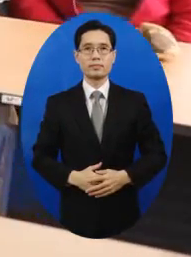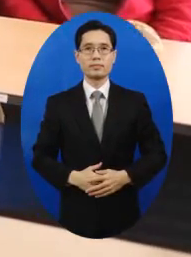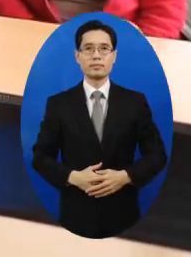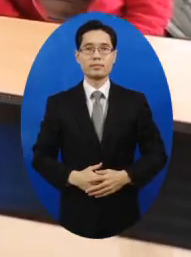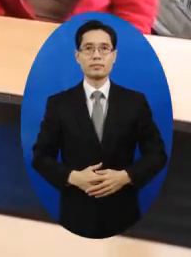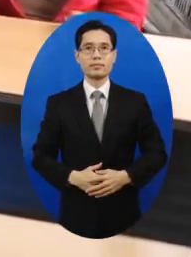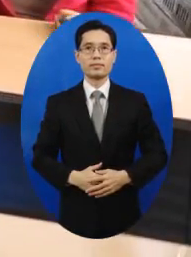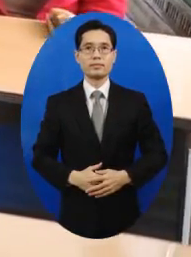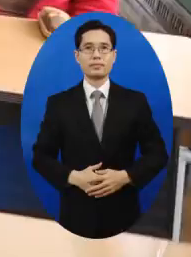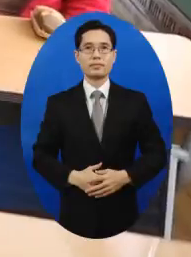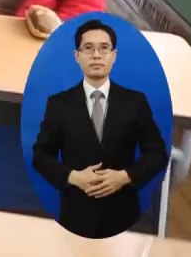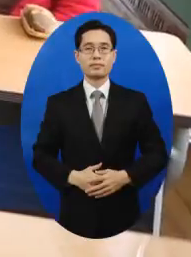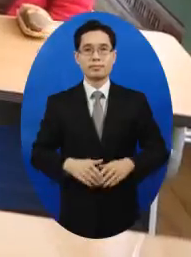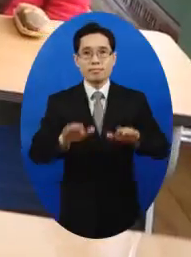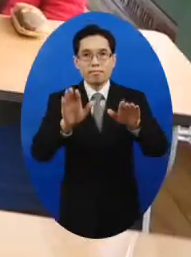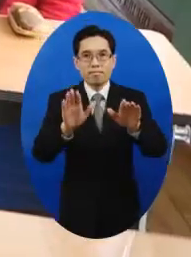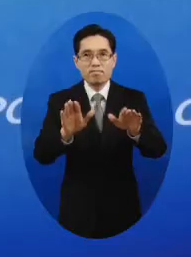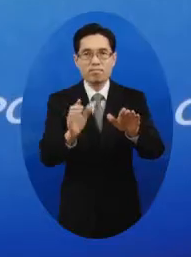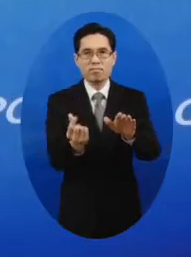중입니다